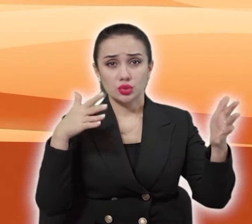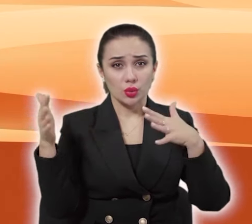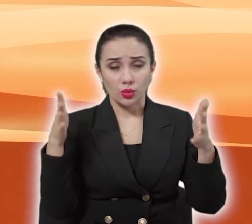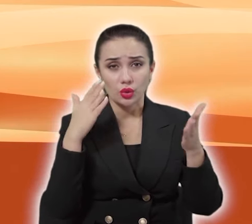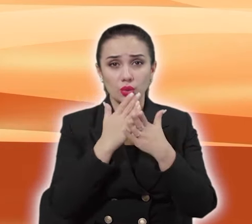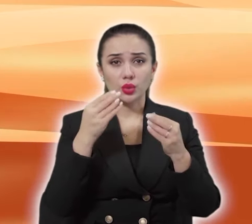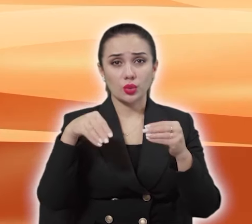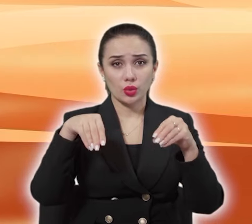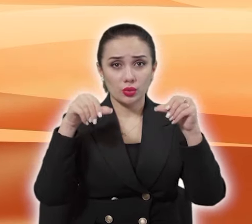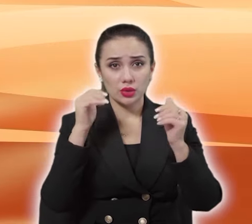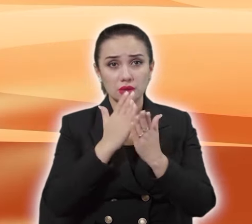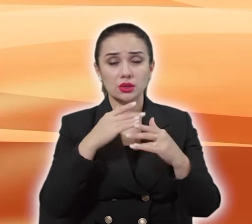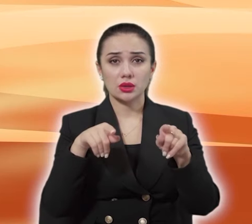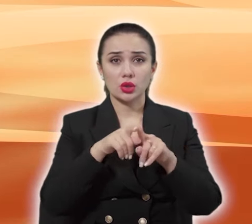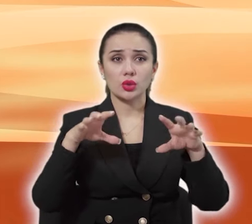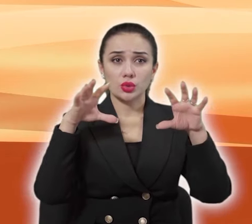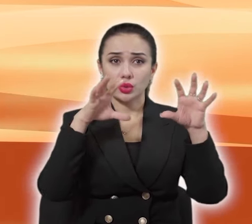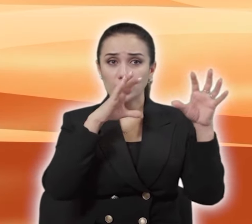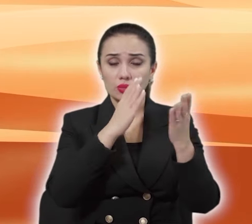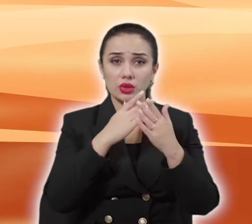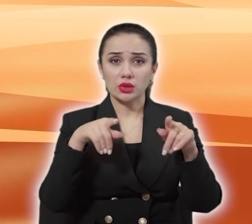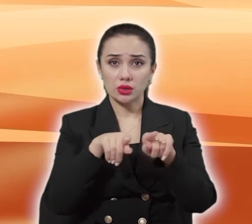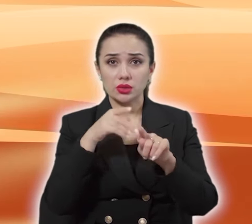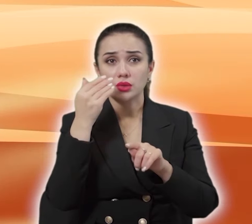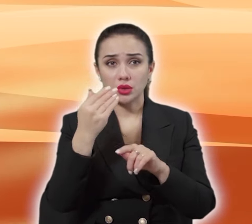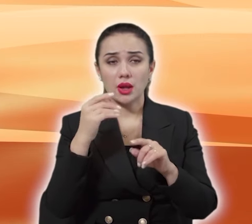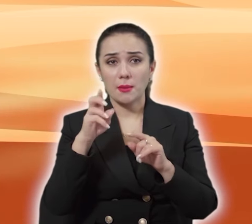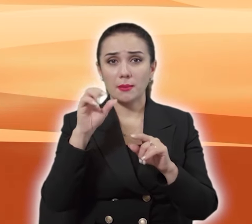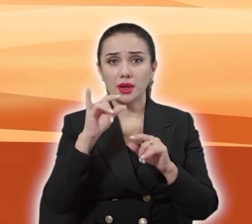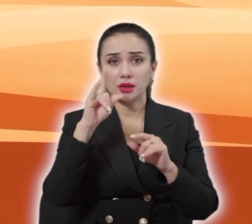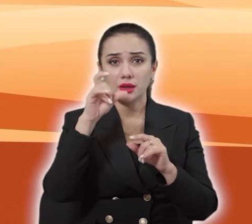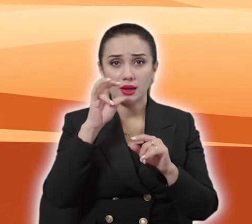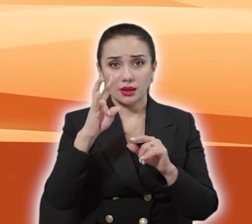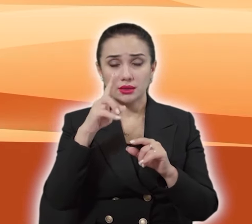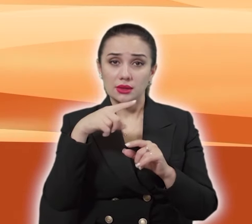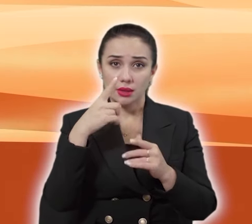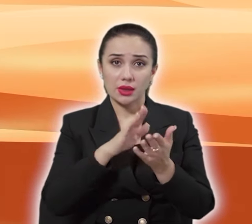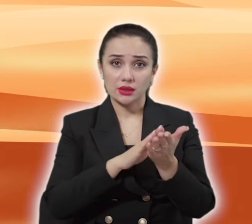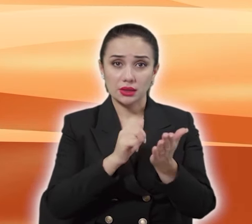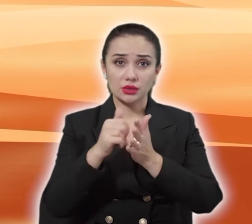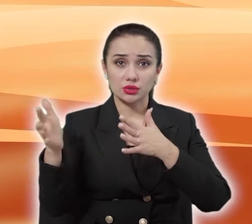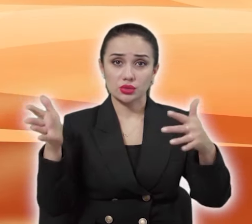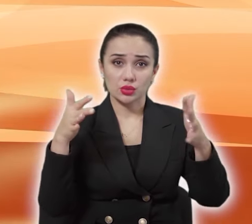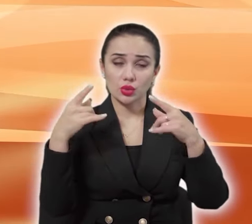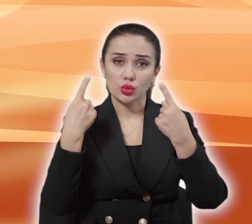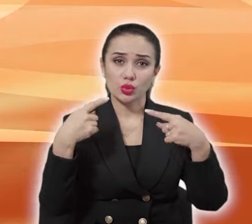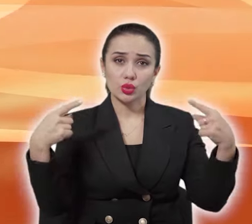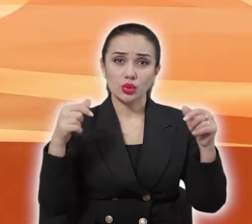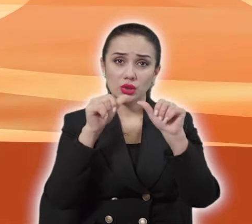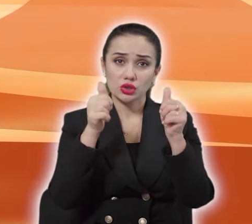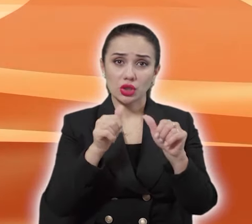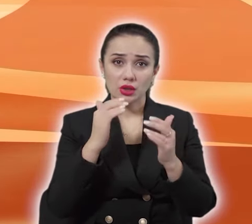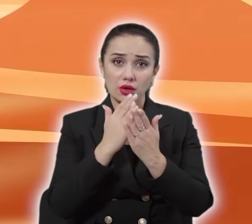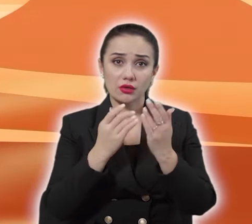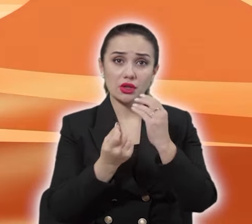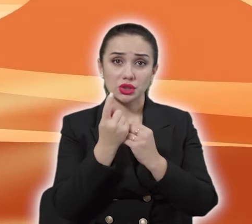shamol qumlari suradi. Ba'zida do'ngliklarni hosil qiladi. Bunday do'ngliklar barxan deb ataladi. Shamol tufayli turli